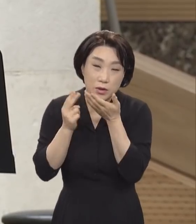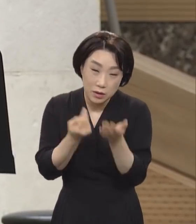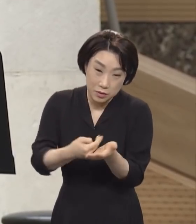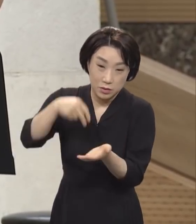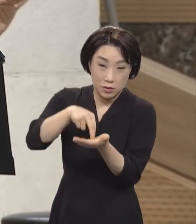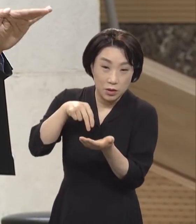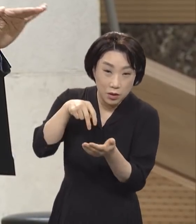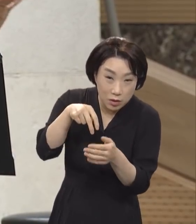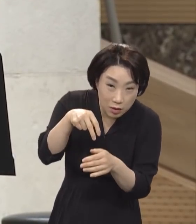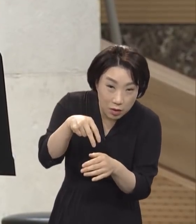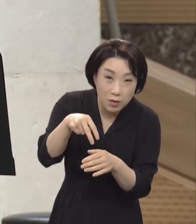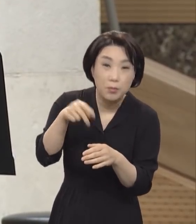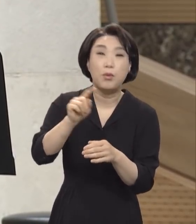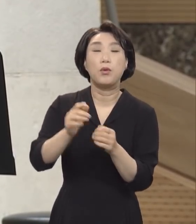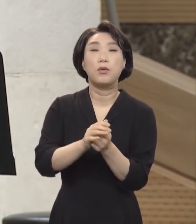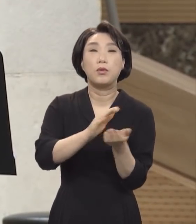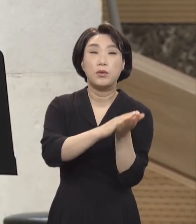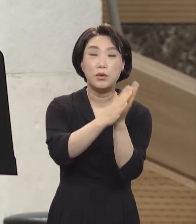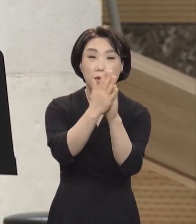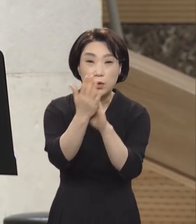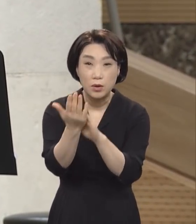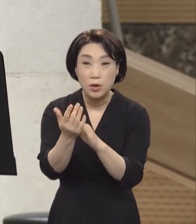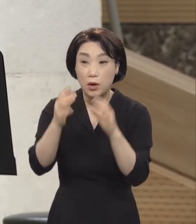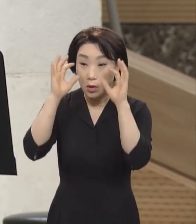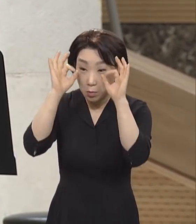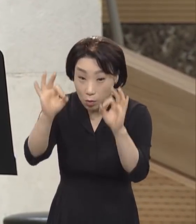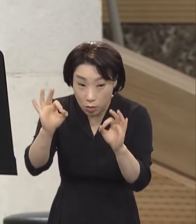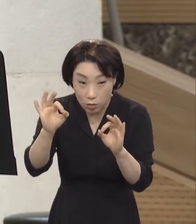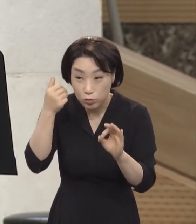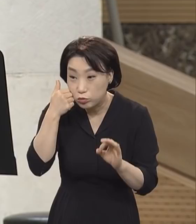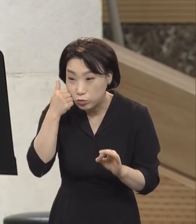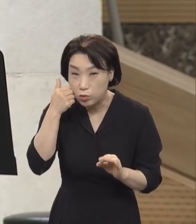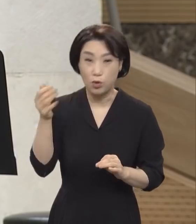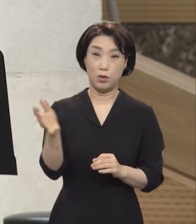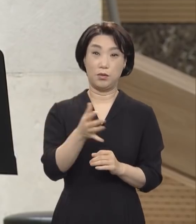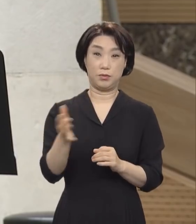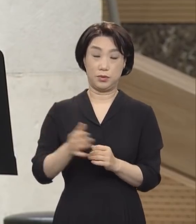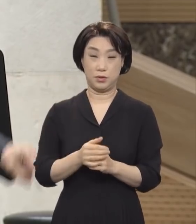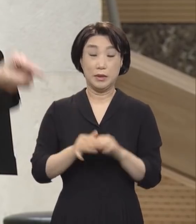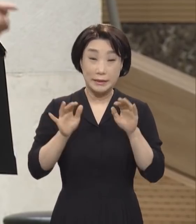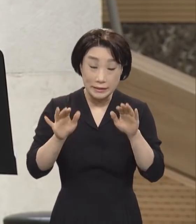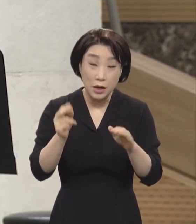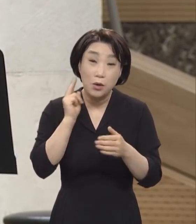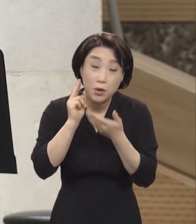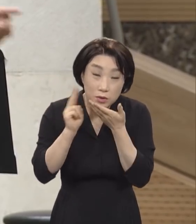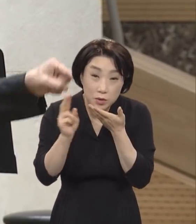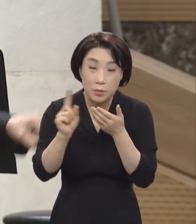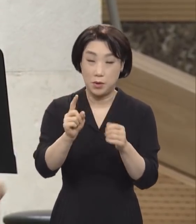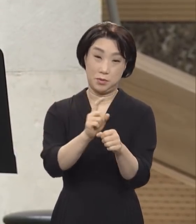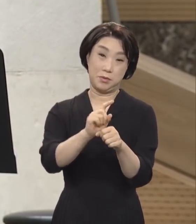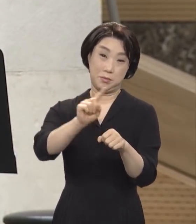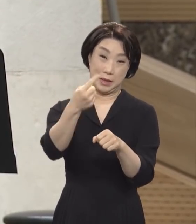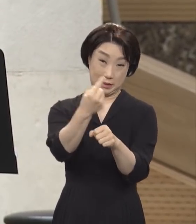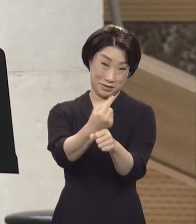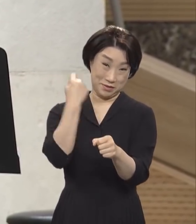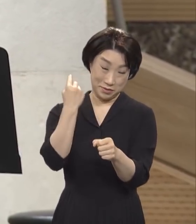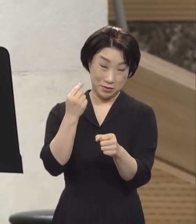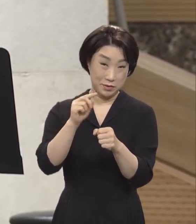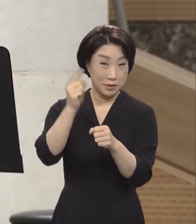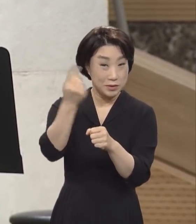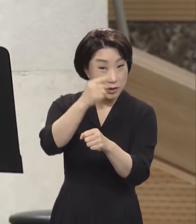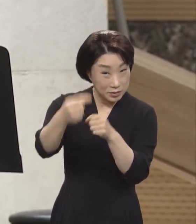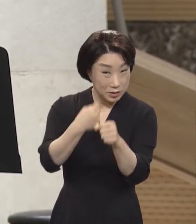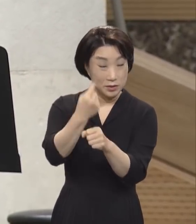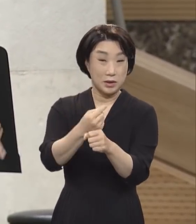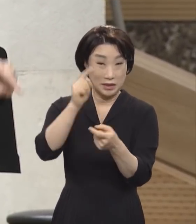있다고는 친화를 되는 것을 본 사람이 없어요. 원숭이는 백년던도 원숭이 천년던도